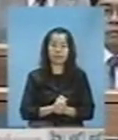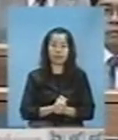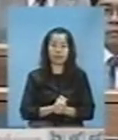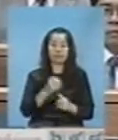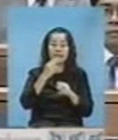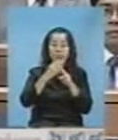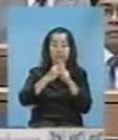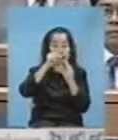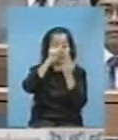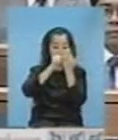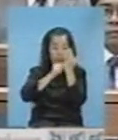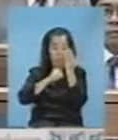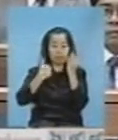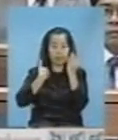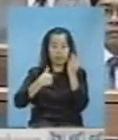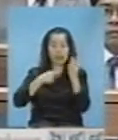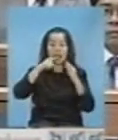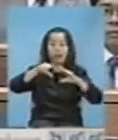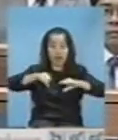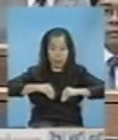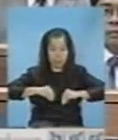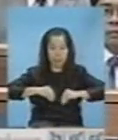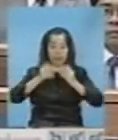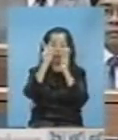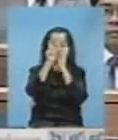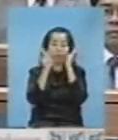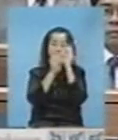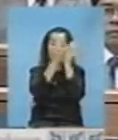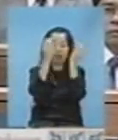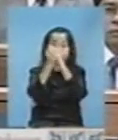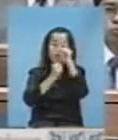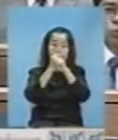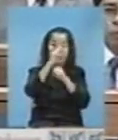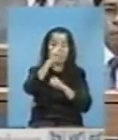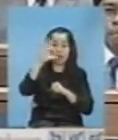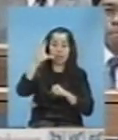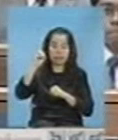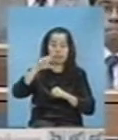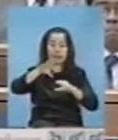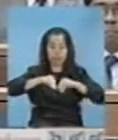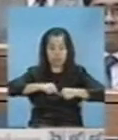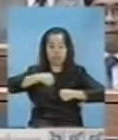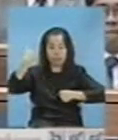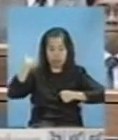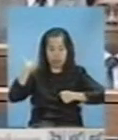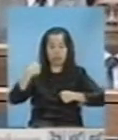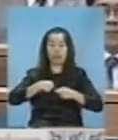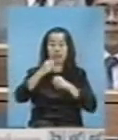ชามติรับร่างรัฐธรรมนูญฉบับที่ใช้อยู่ในปัจจุบันคือรัฐธรรมนูญ